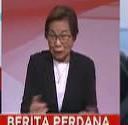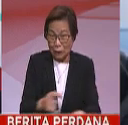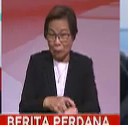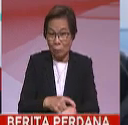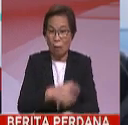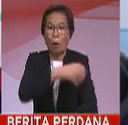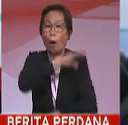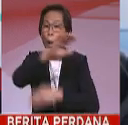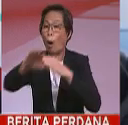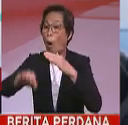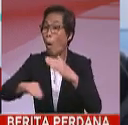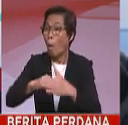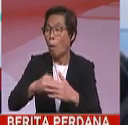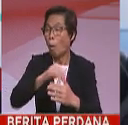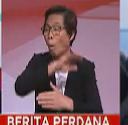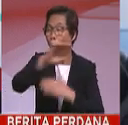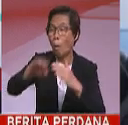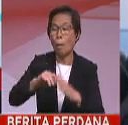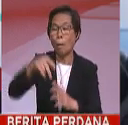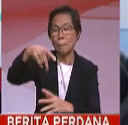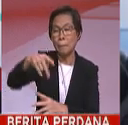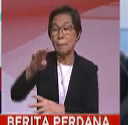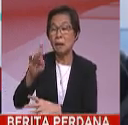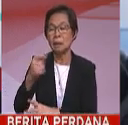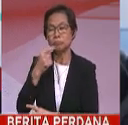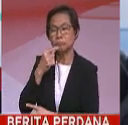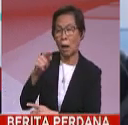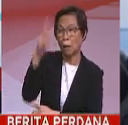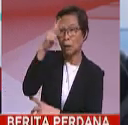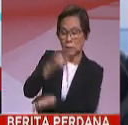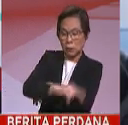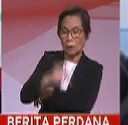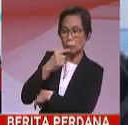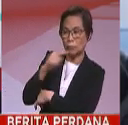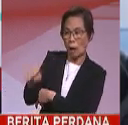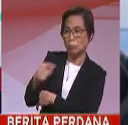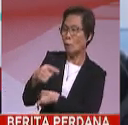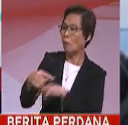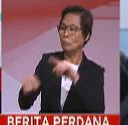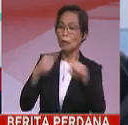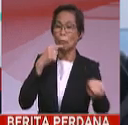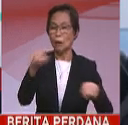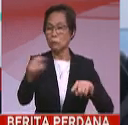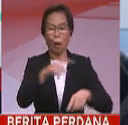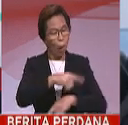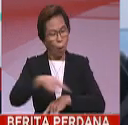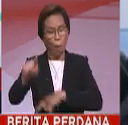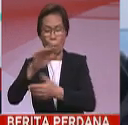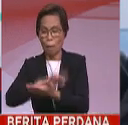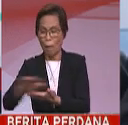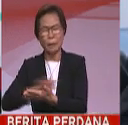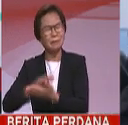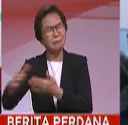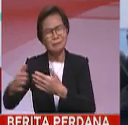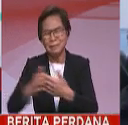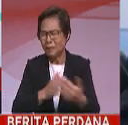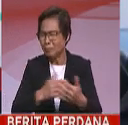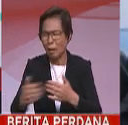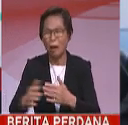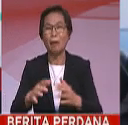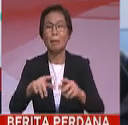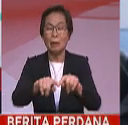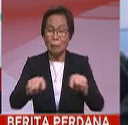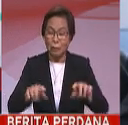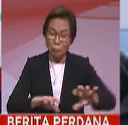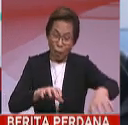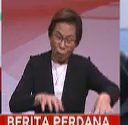pihak berkuasa tempatan telah diarahkan oleh kerajaan negeri untuk membuat pembersihan di semua tempat tanpa mengira dalam kawasan